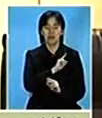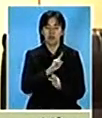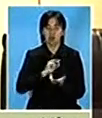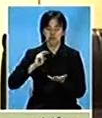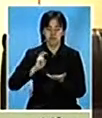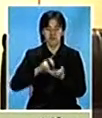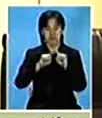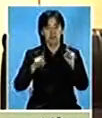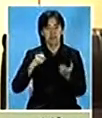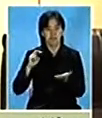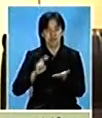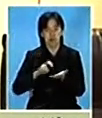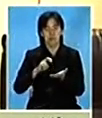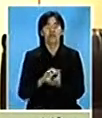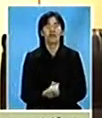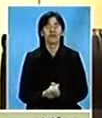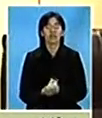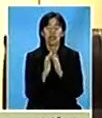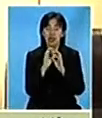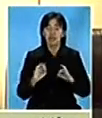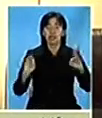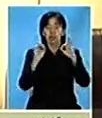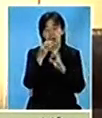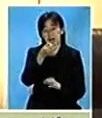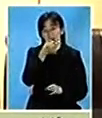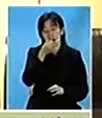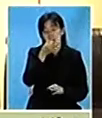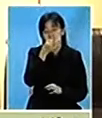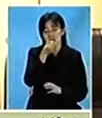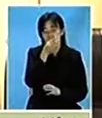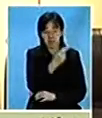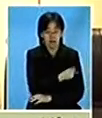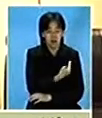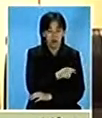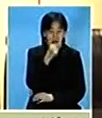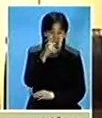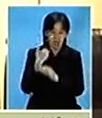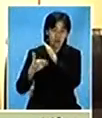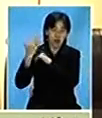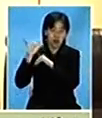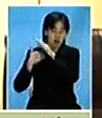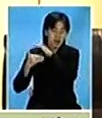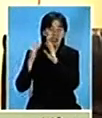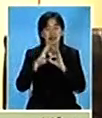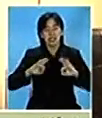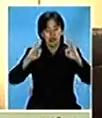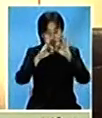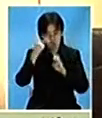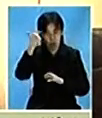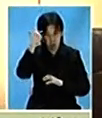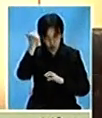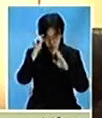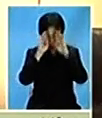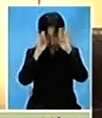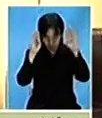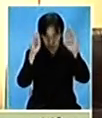วยลักษณะสำคัญของผู้ประกอบวิชาชีพการแพทย์แผนไทยองค์ประกอบหลักก็คือความรู้ต้องมีทัก